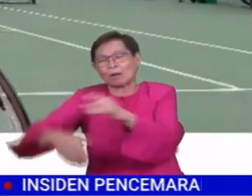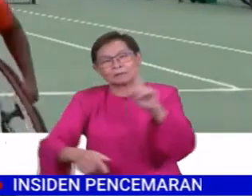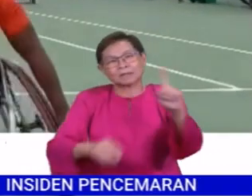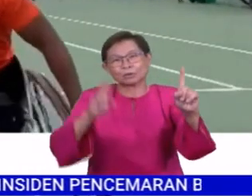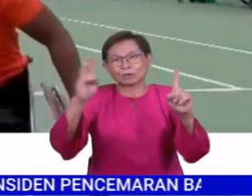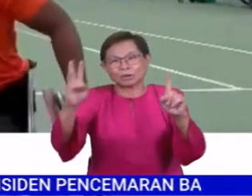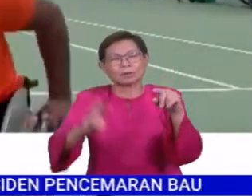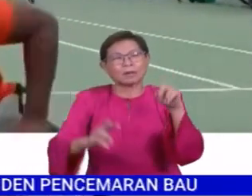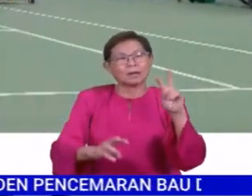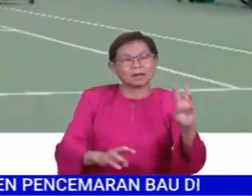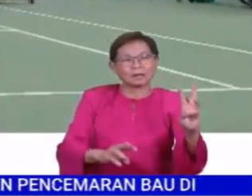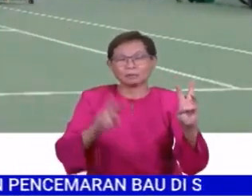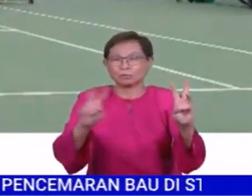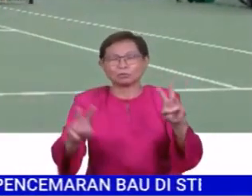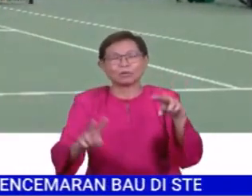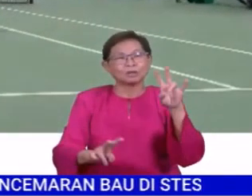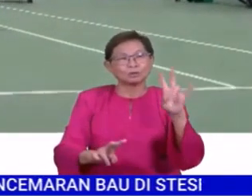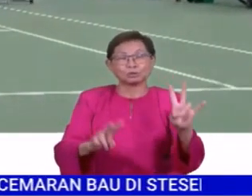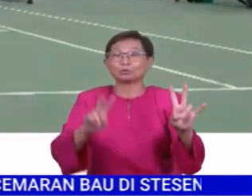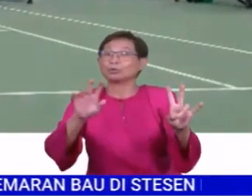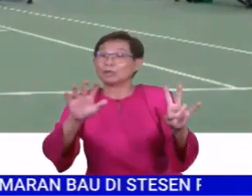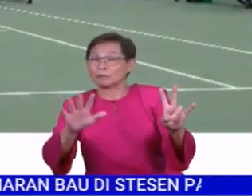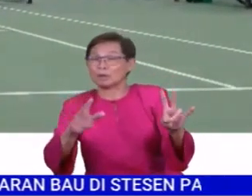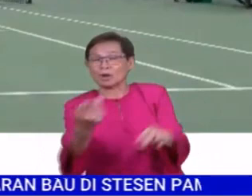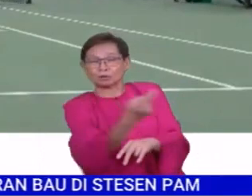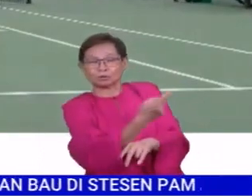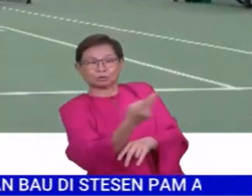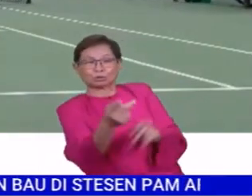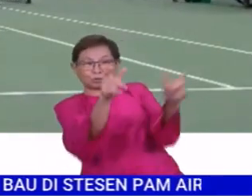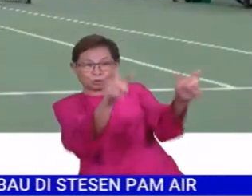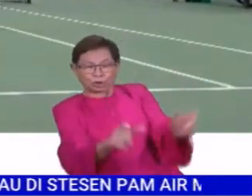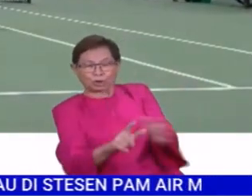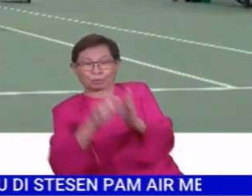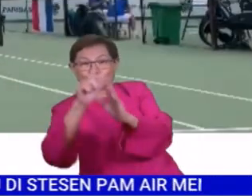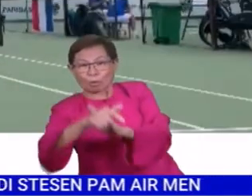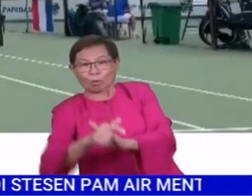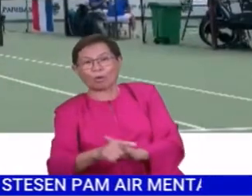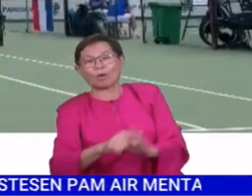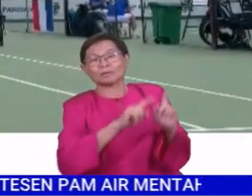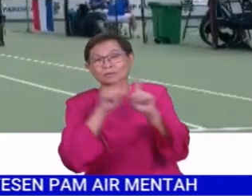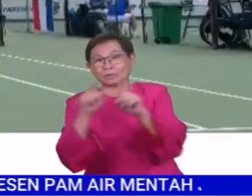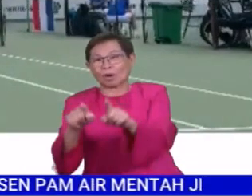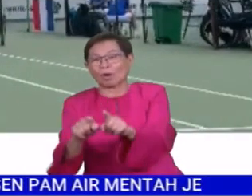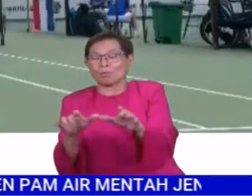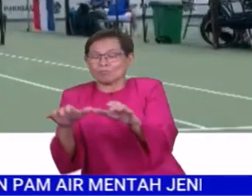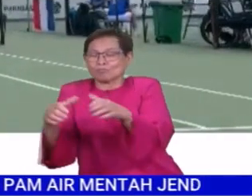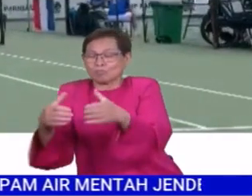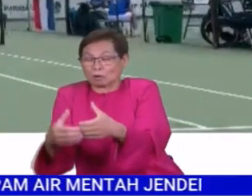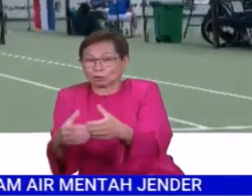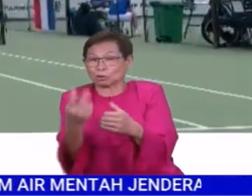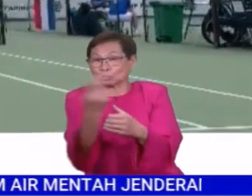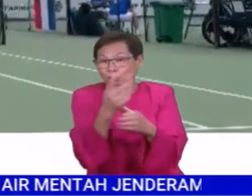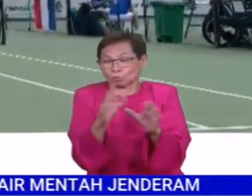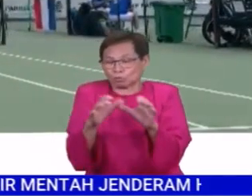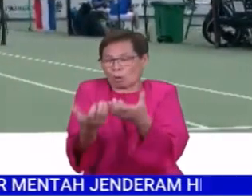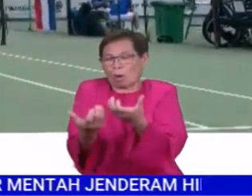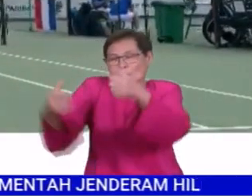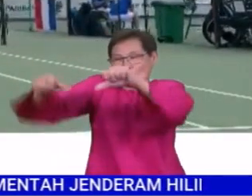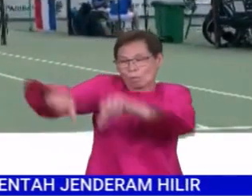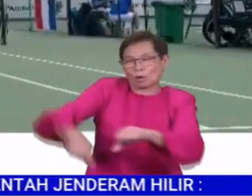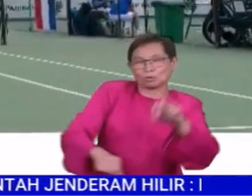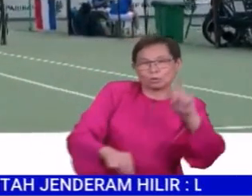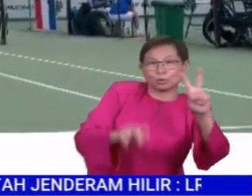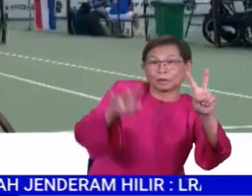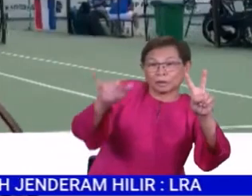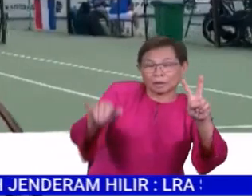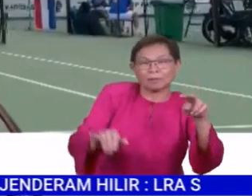1-6, 6-2, 7-5. Kedua-dua mereka yang kemudiannya turun dalam aksi berpasukan bagaimanapun tewas